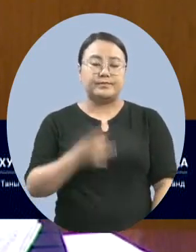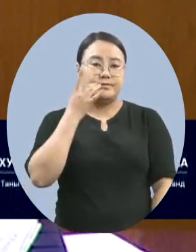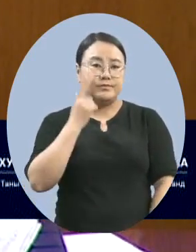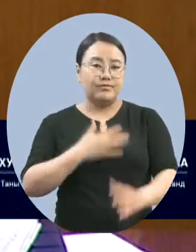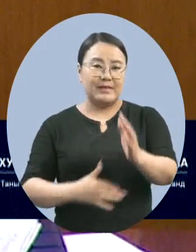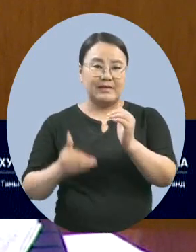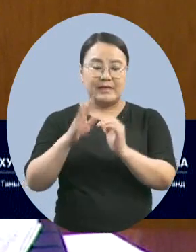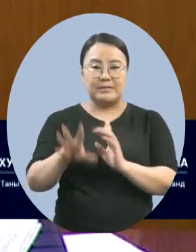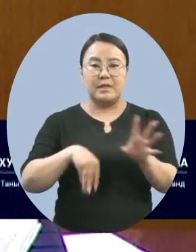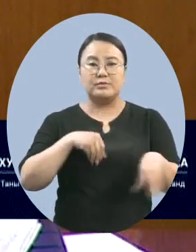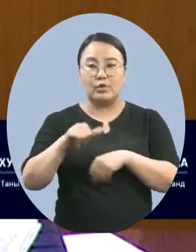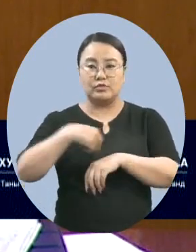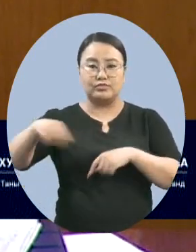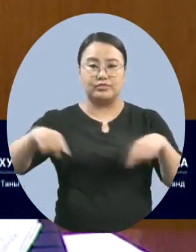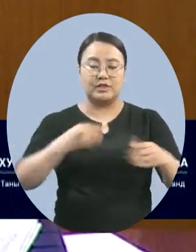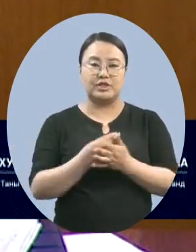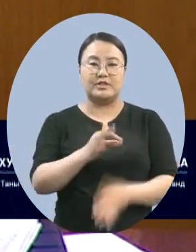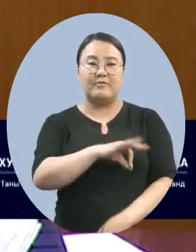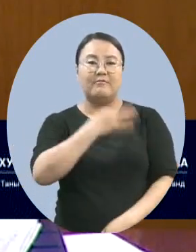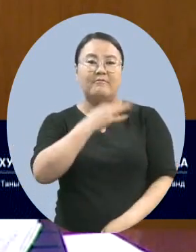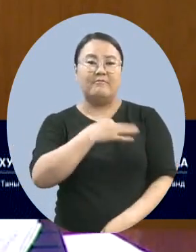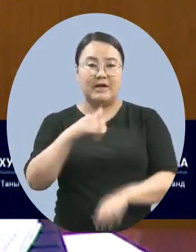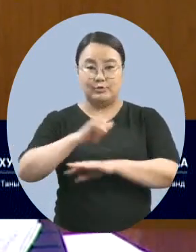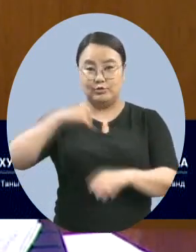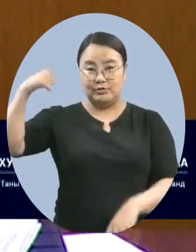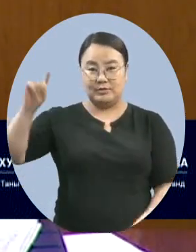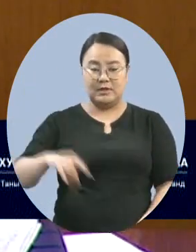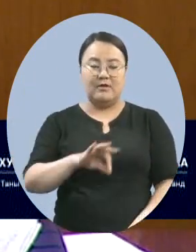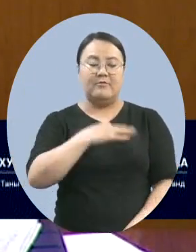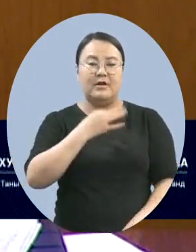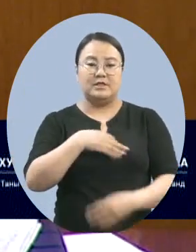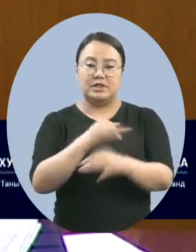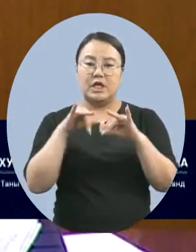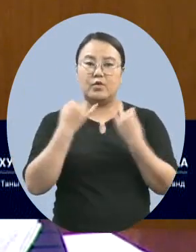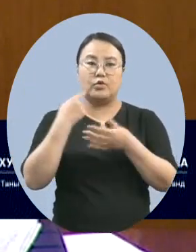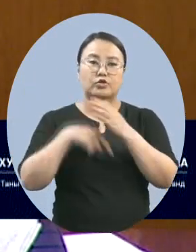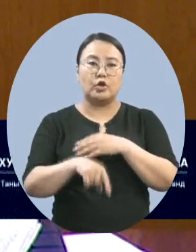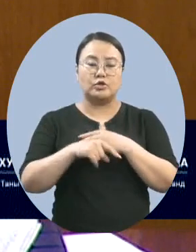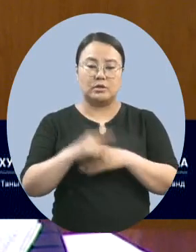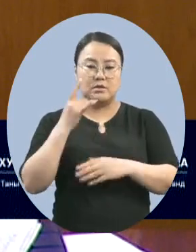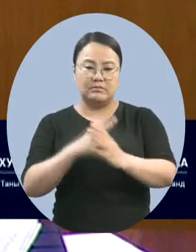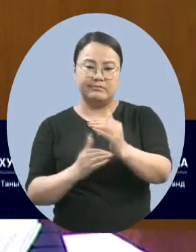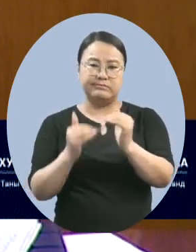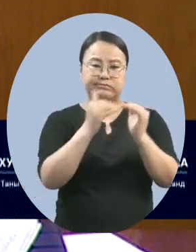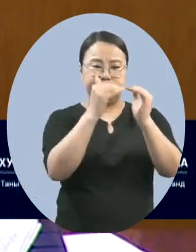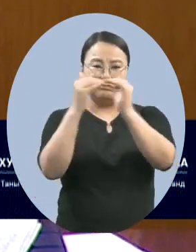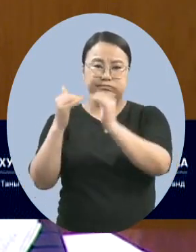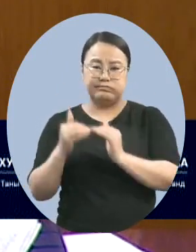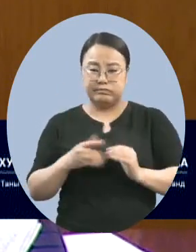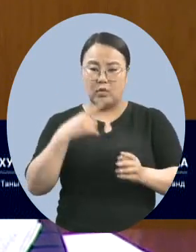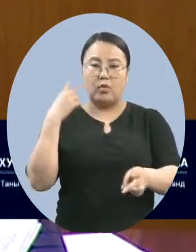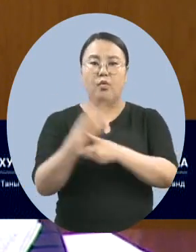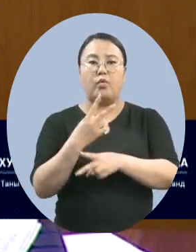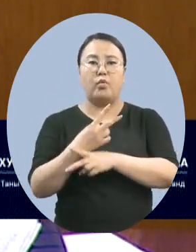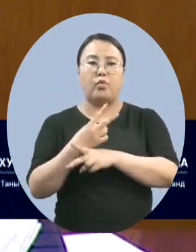Гендрийн мэдрэмжтэй одоо улс орнууд бол тухайлах юм бол одоо Францын улсыг нэрлэж болж байна. Францын парламент өнөөдөр тэг шийдэл гэсэн хуулиа нэрлэж